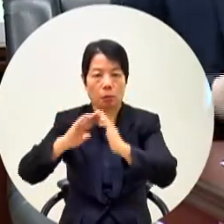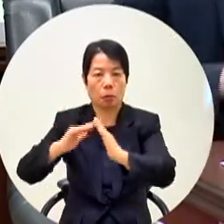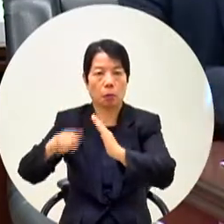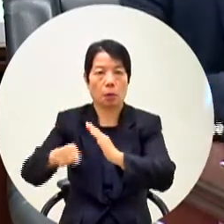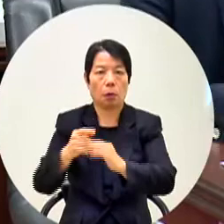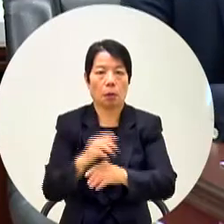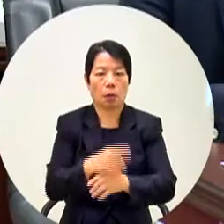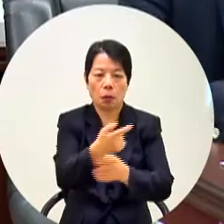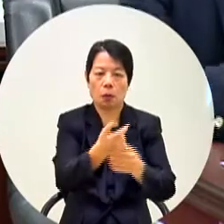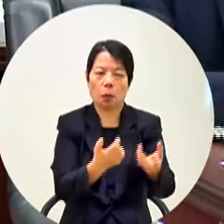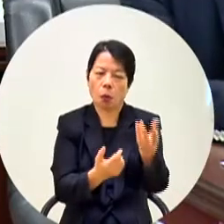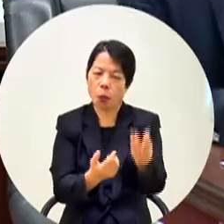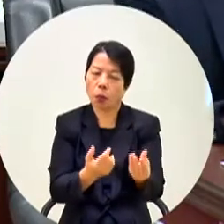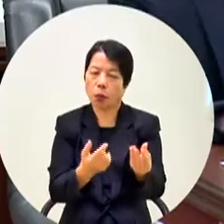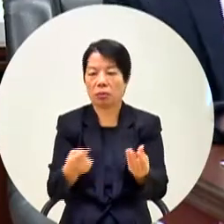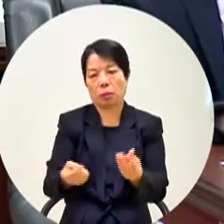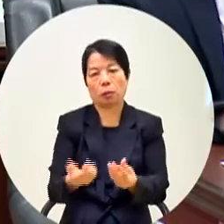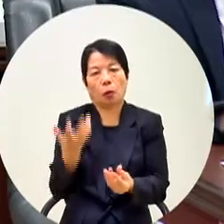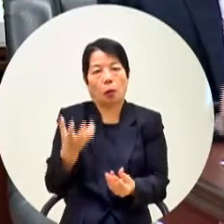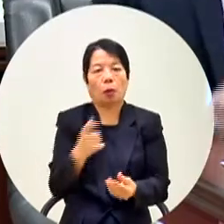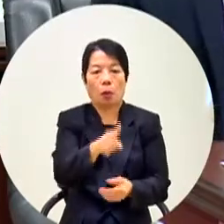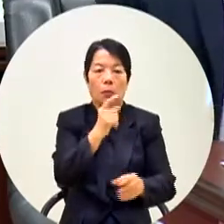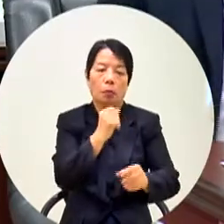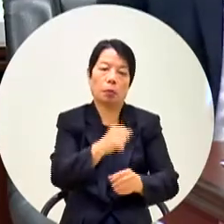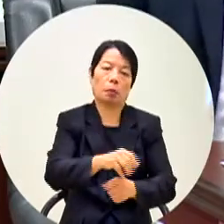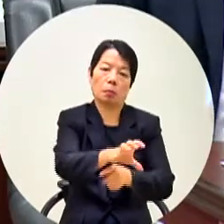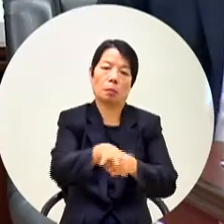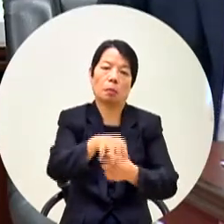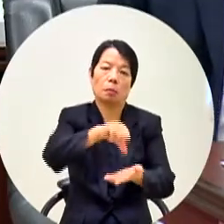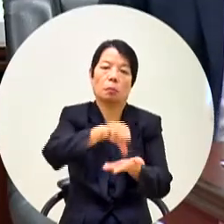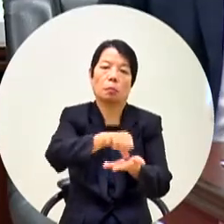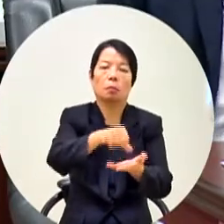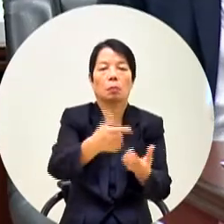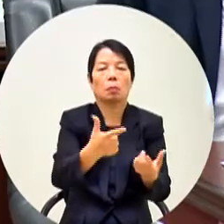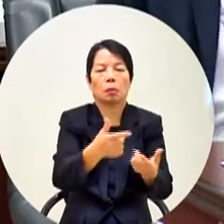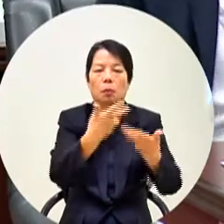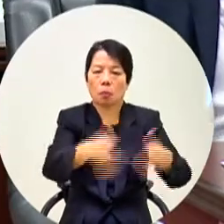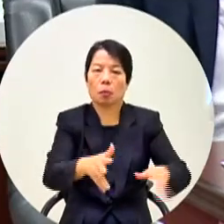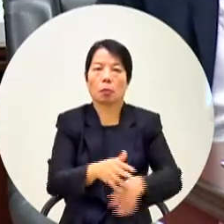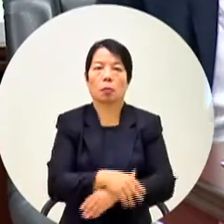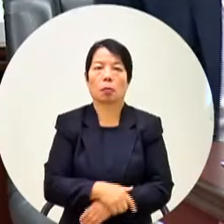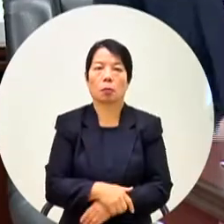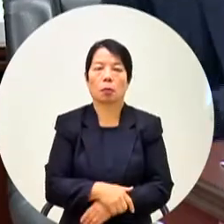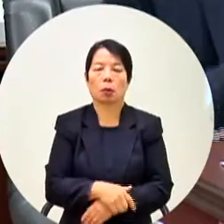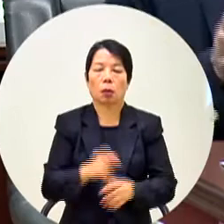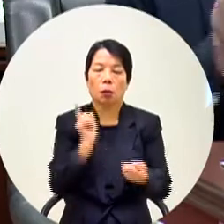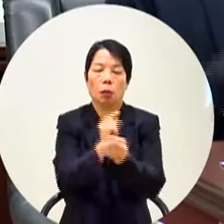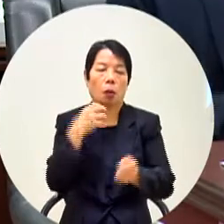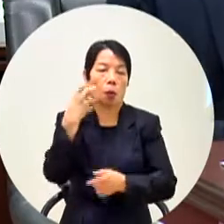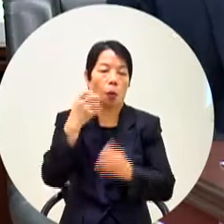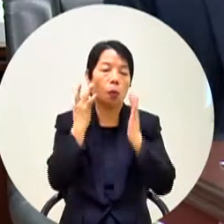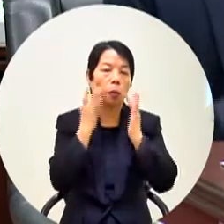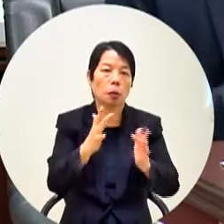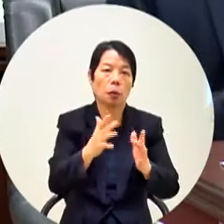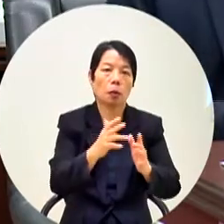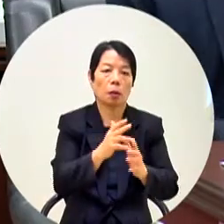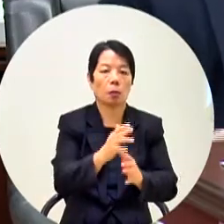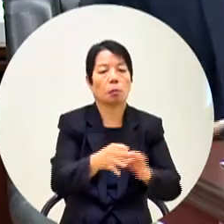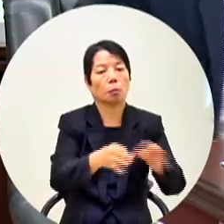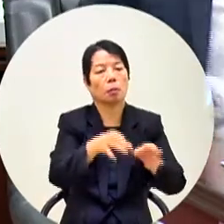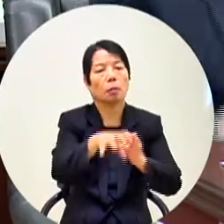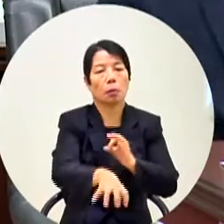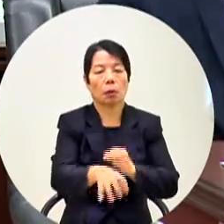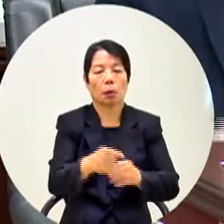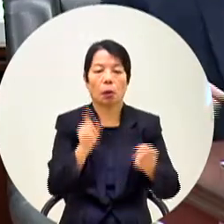少足济呢，阮遐拢全做实的呢，吼、哦，包括果菜市场，因的废弃物，